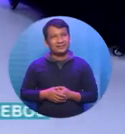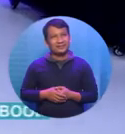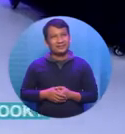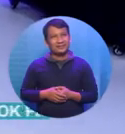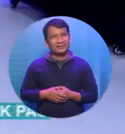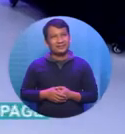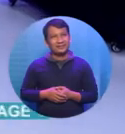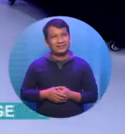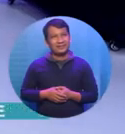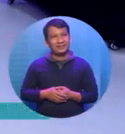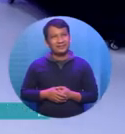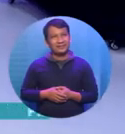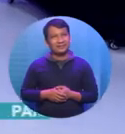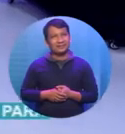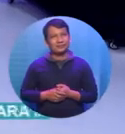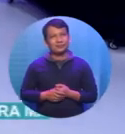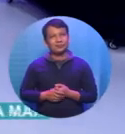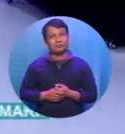Hello?